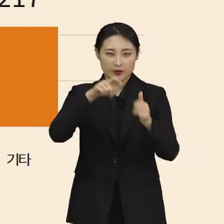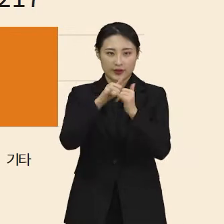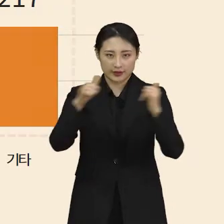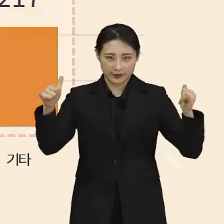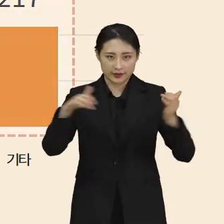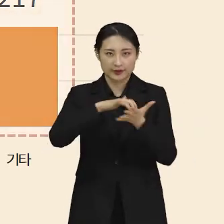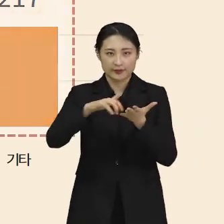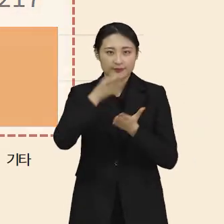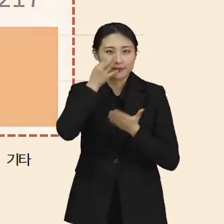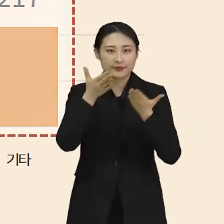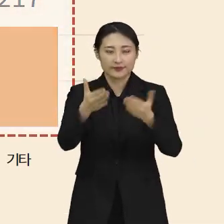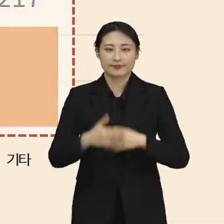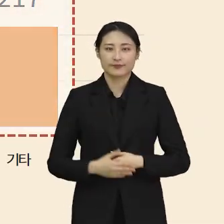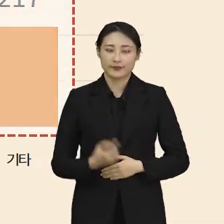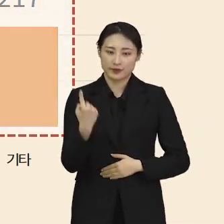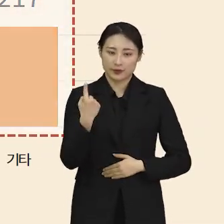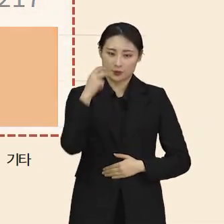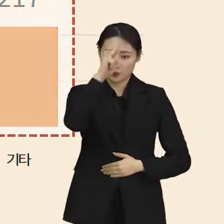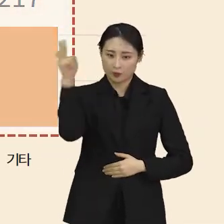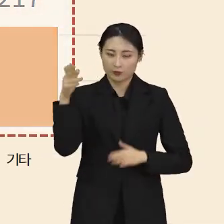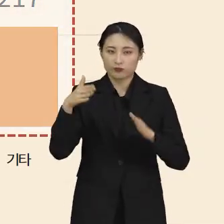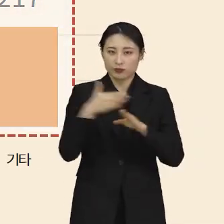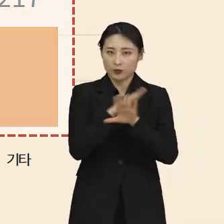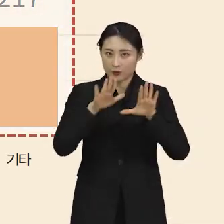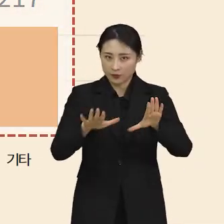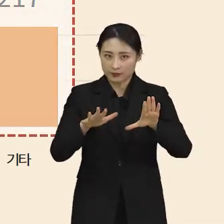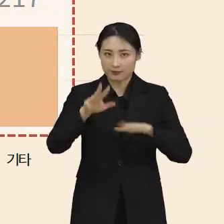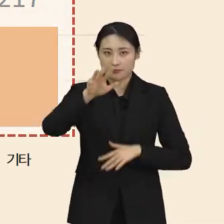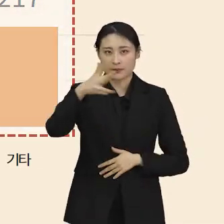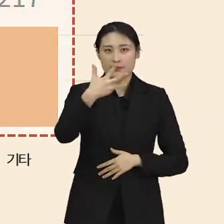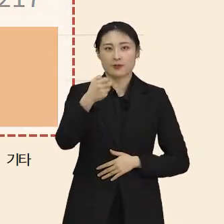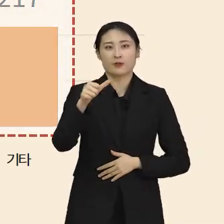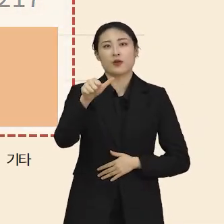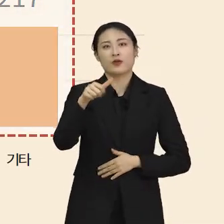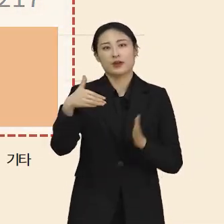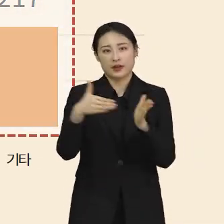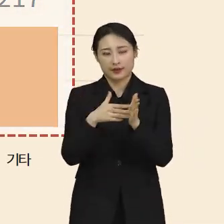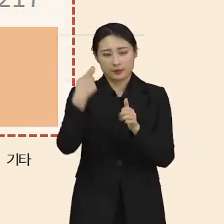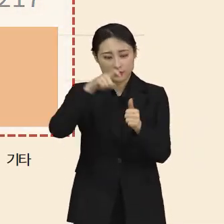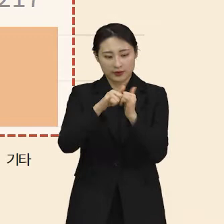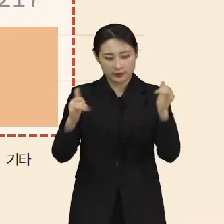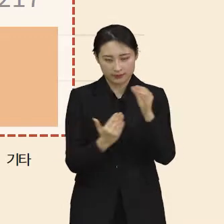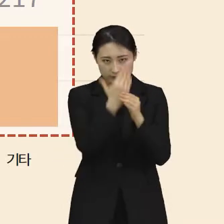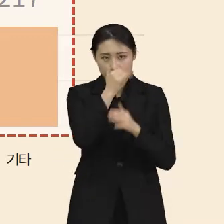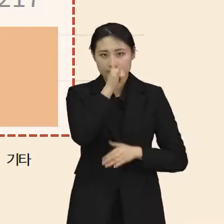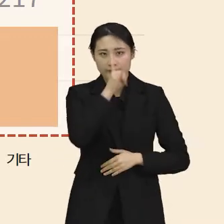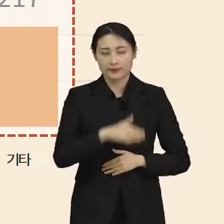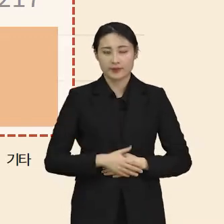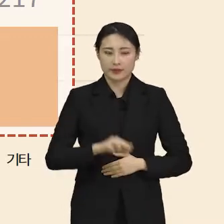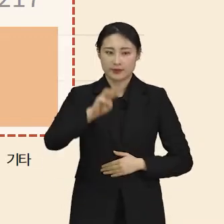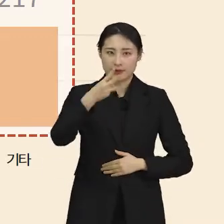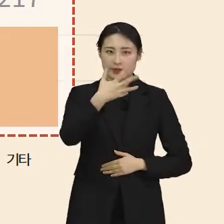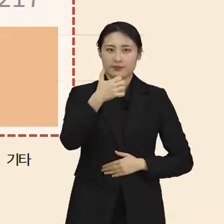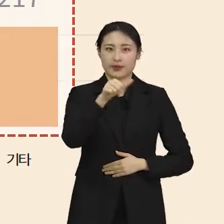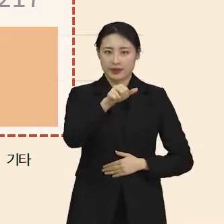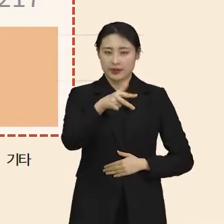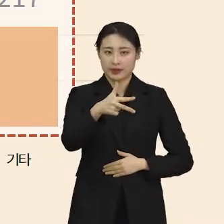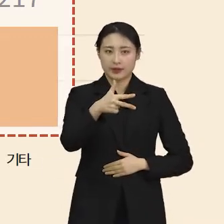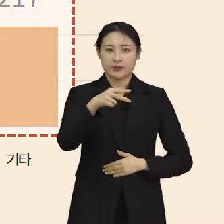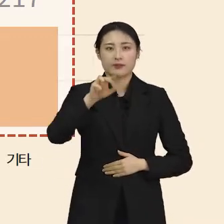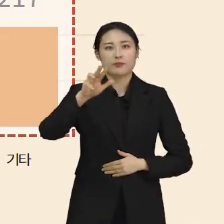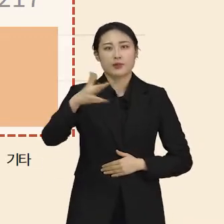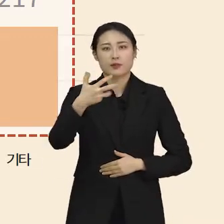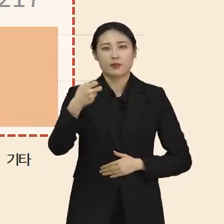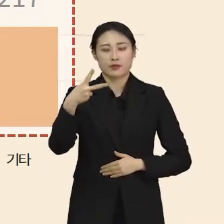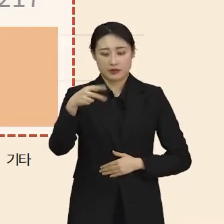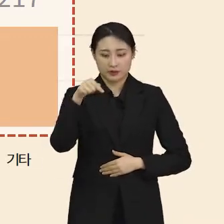강남구 확진자 현황입니다. 어제 오후부터 오늘 855번까지 확진자가 나왔습니다. 847,